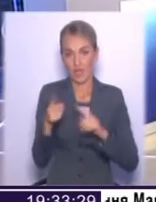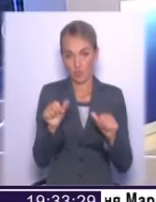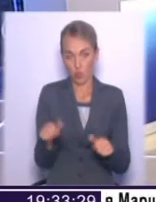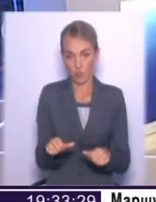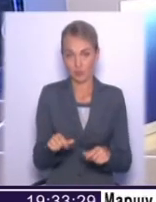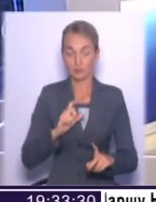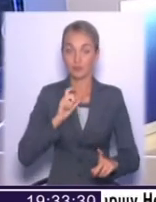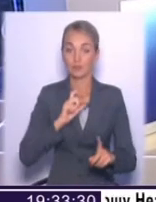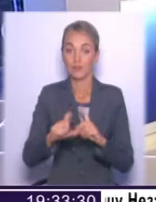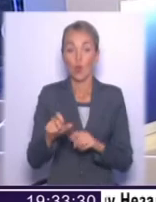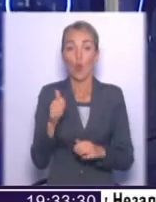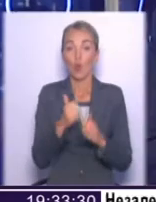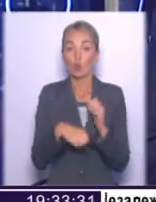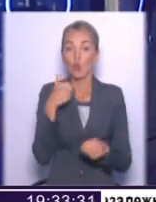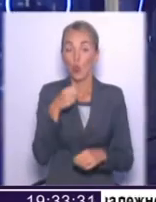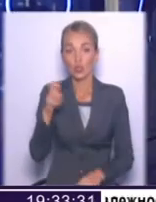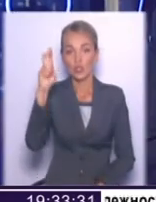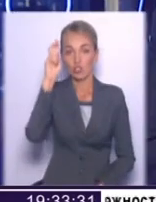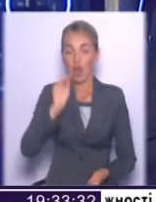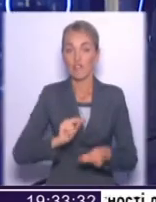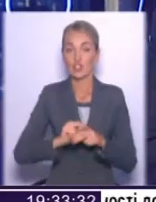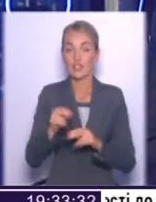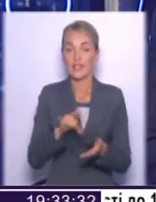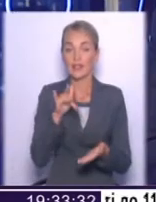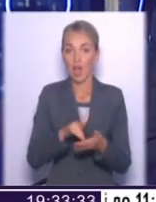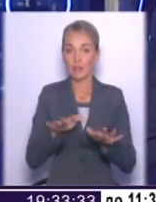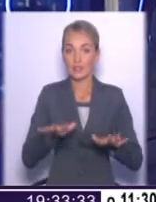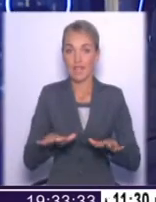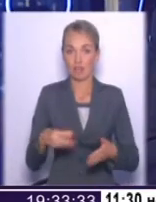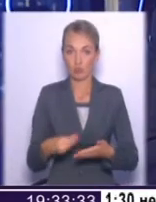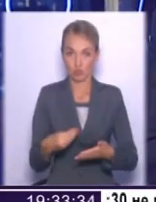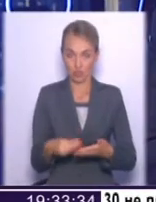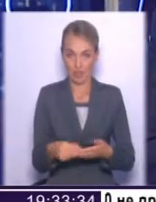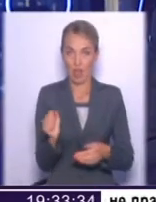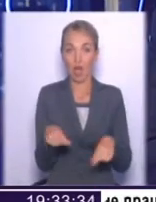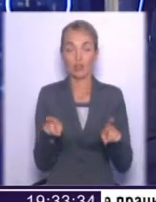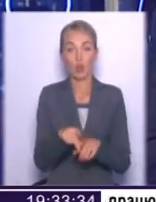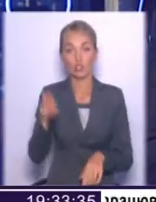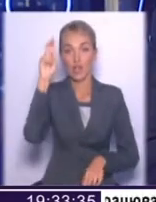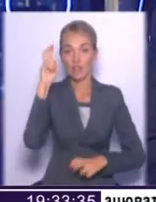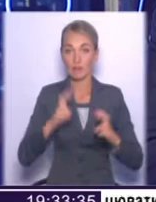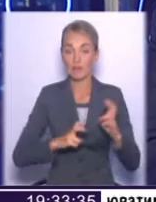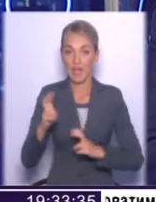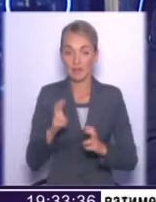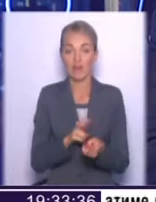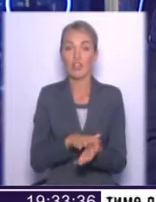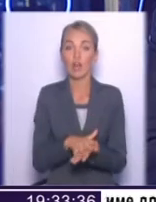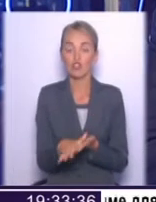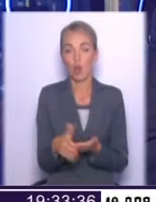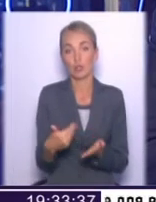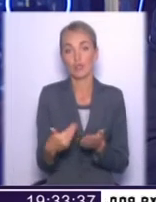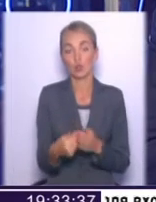року держава через центральні і місцеві бюджети, а також державні підприємства витрачають